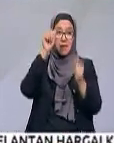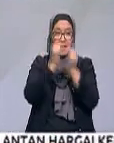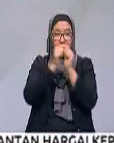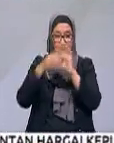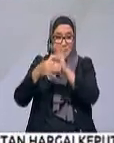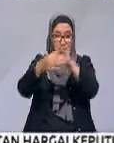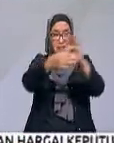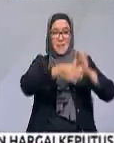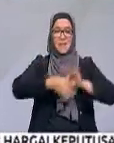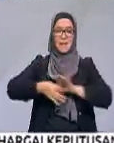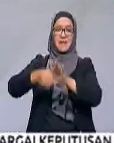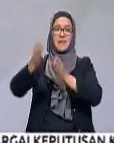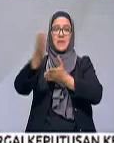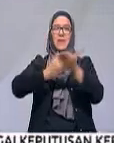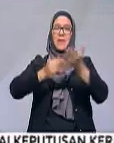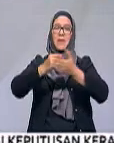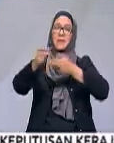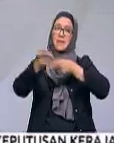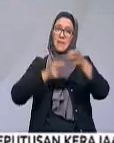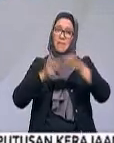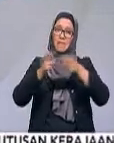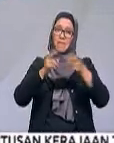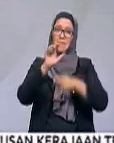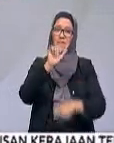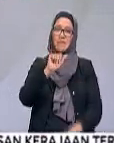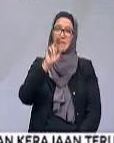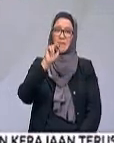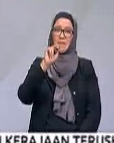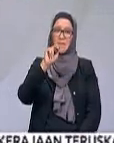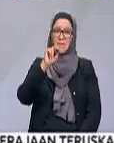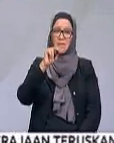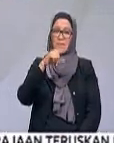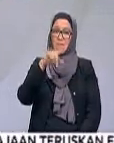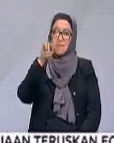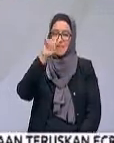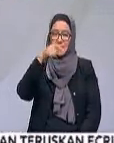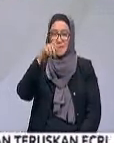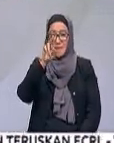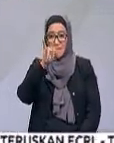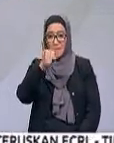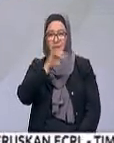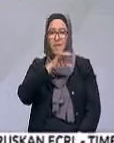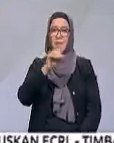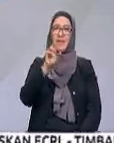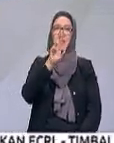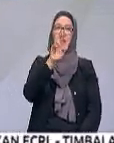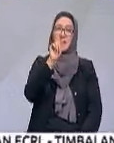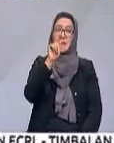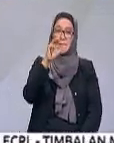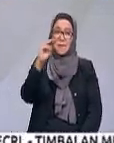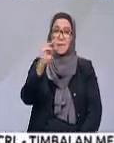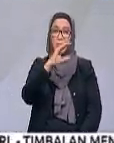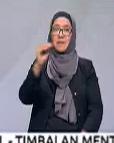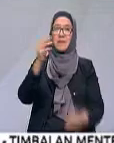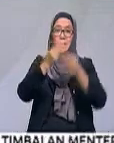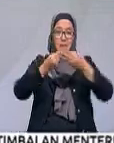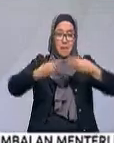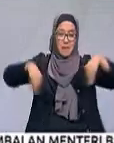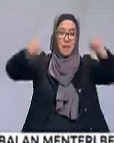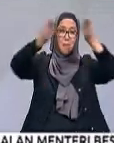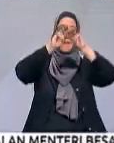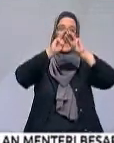bahagian pengurusan Angkasa Puri, apa ni, pengurusan ATM dan juga Masjid Angkasa Puri